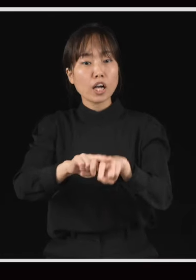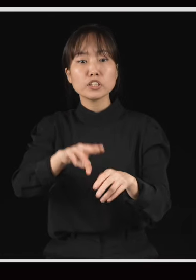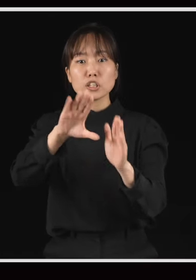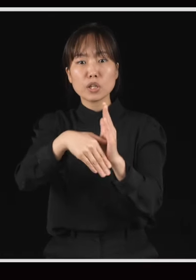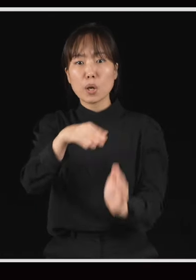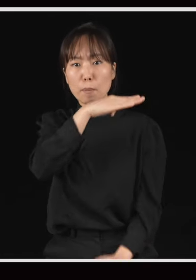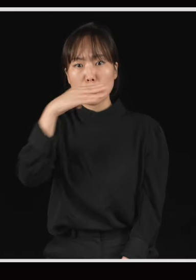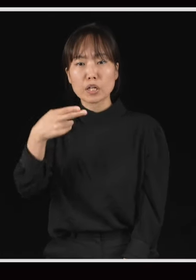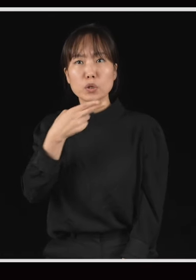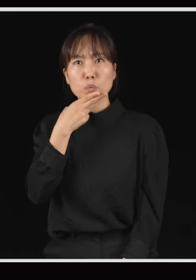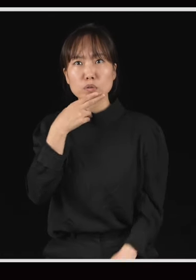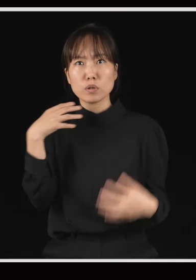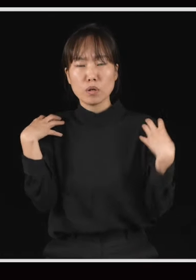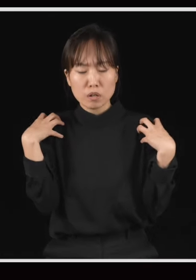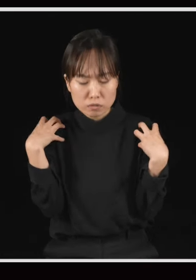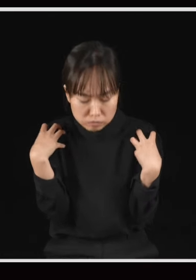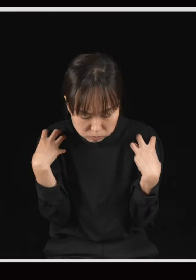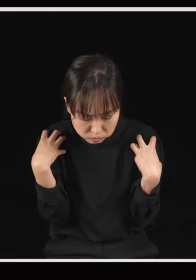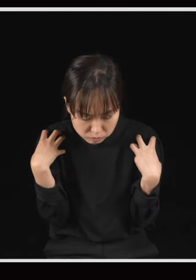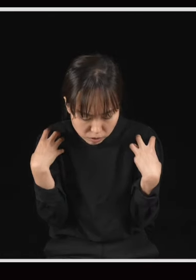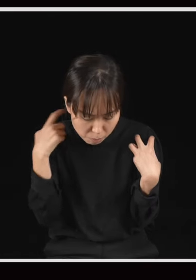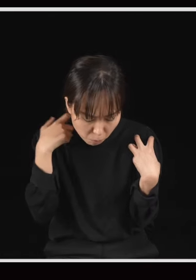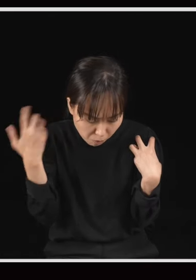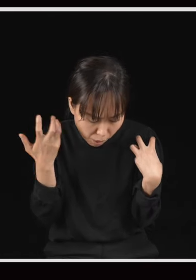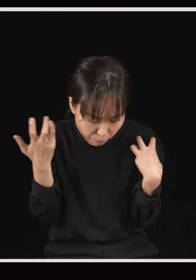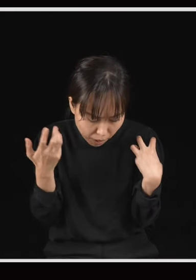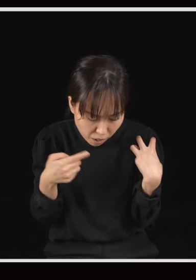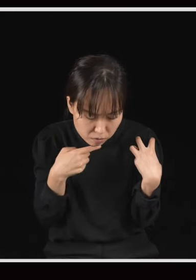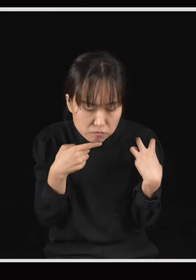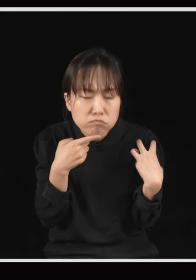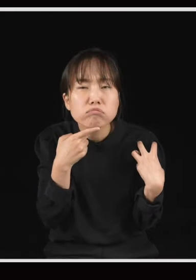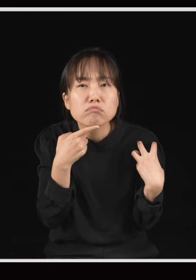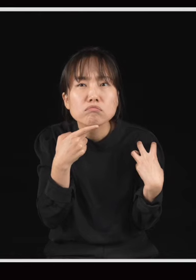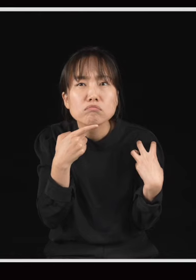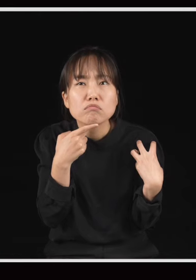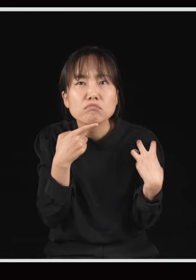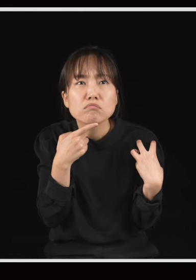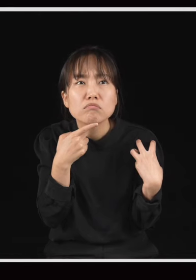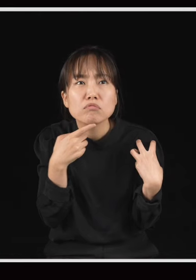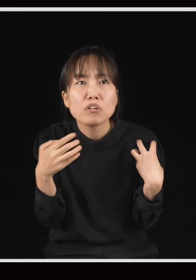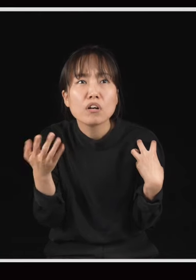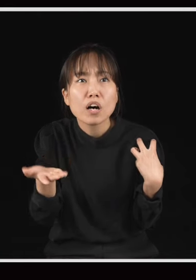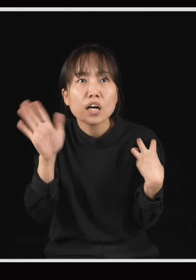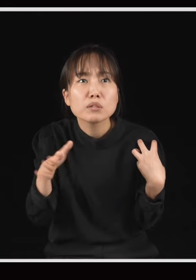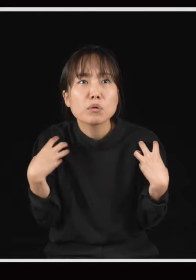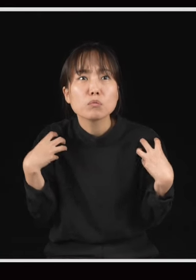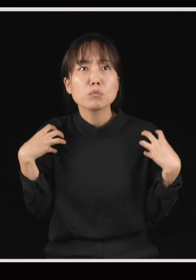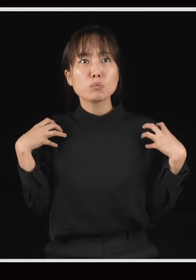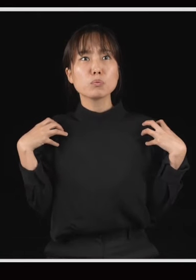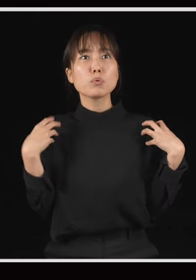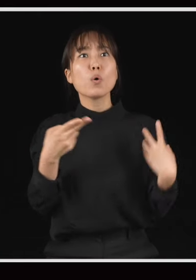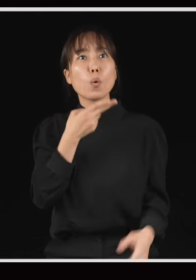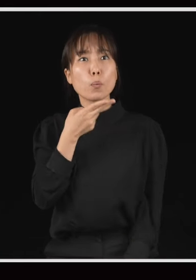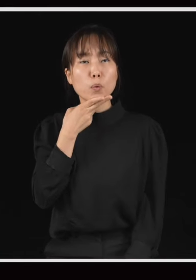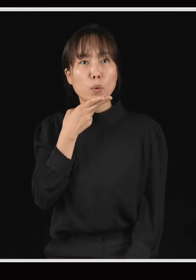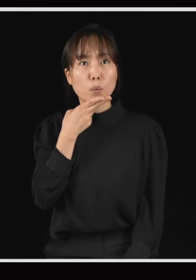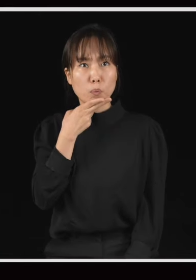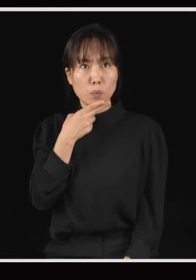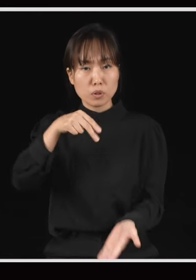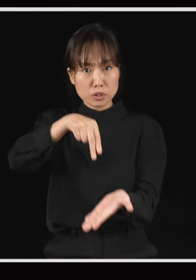이렇게 못 앉고 이렇게 앉으면서 목이 아프니까 어떻게 돼요? 사람들이 목을 이렇게 들죠. 이렇게 목만